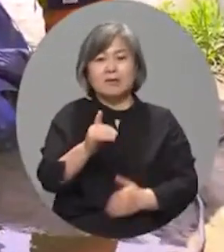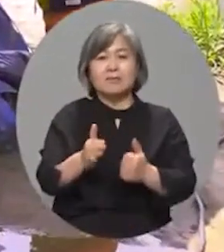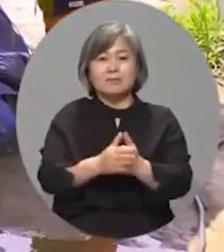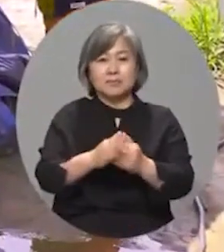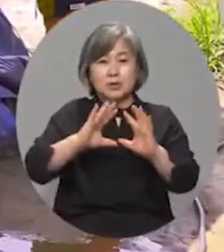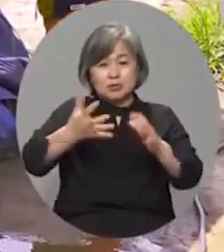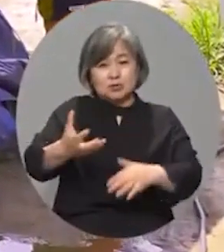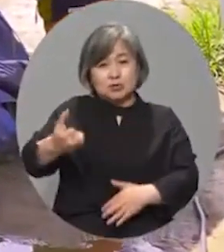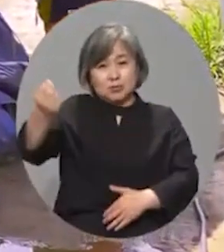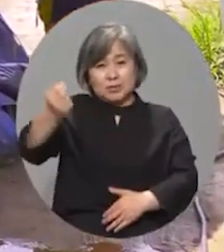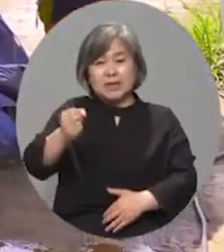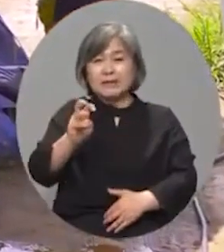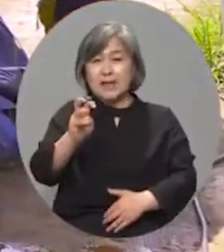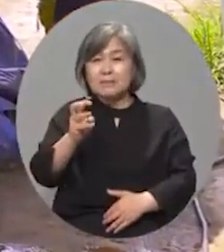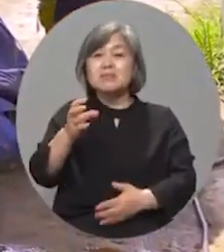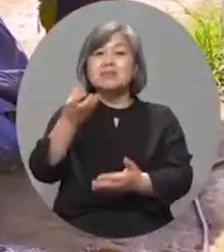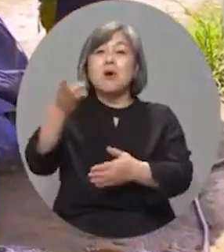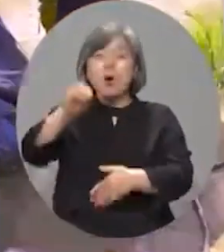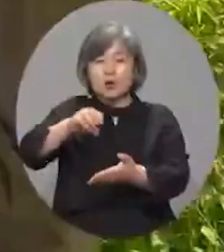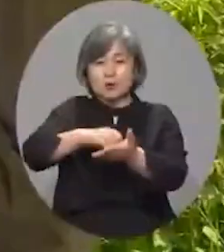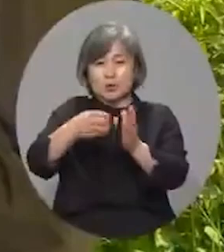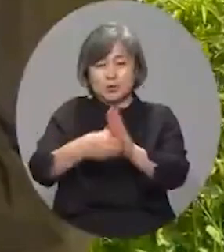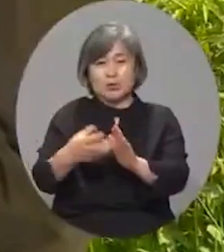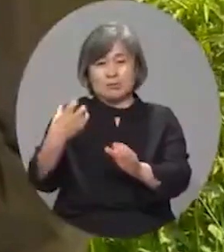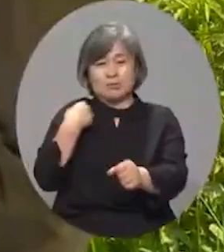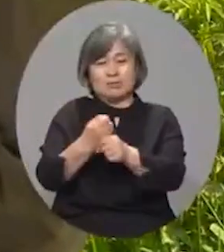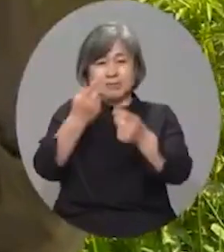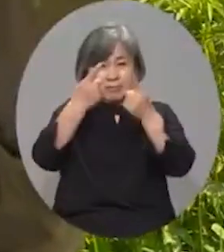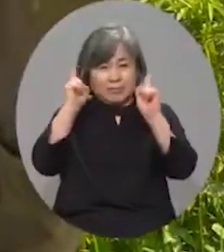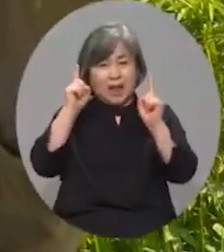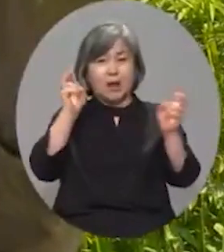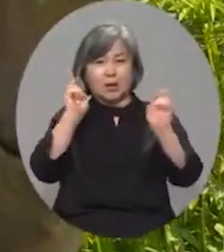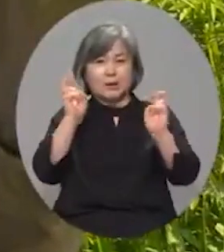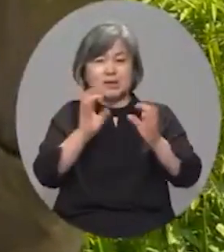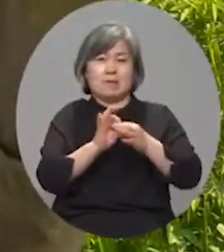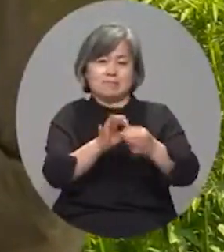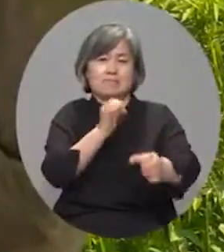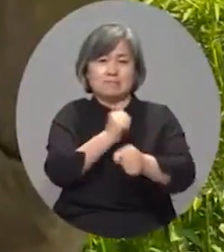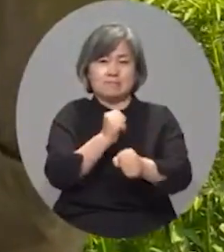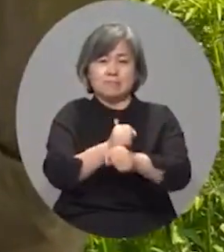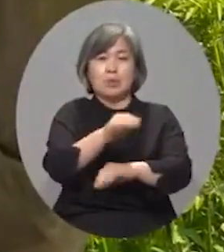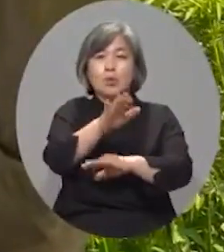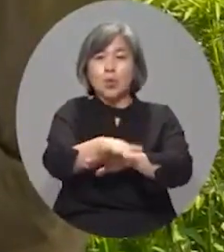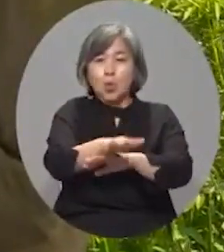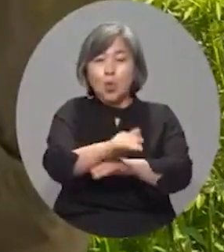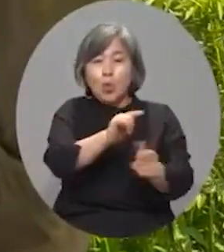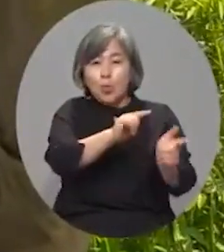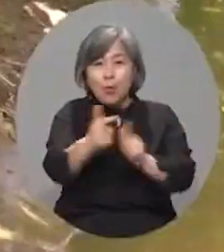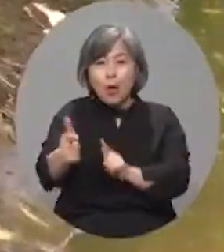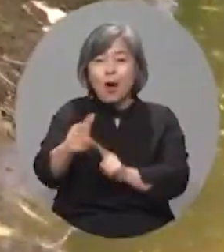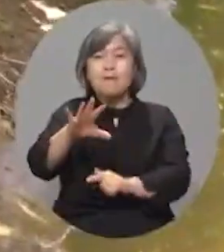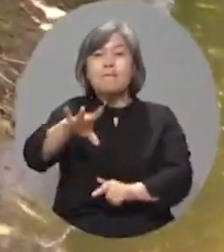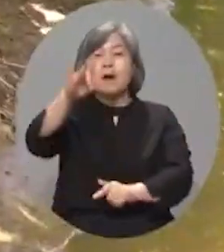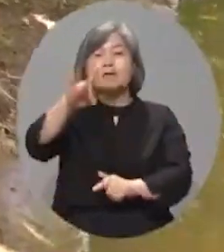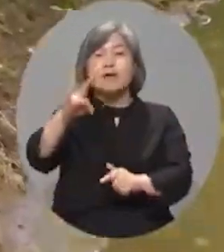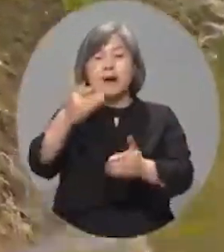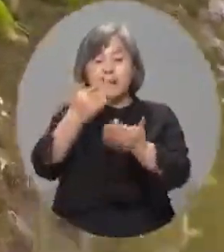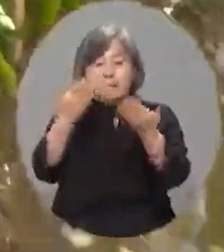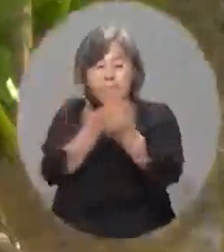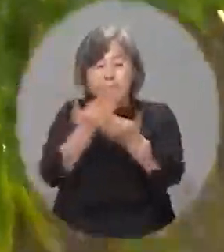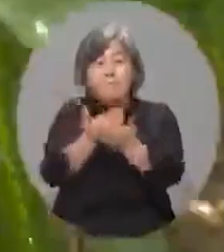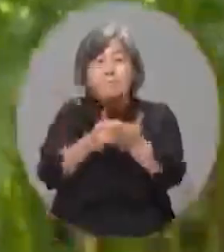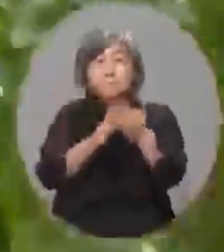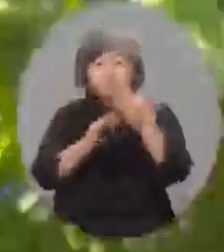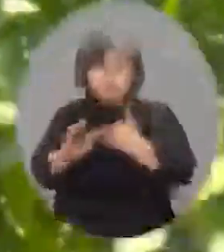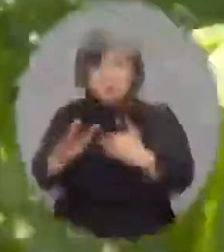국비 30억 원을 확보한 전라북도는 대학 기업과 연계해 농업용 멀칭 비닐을 먼저 개발한 뒤